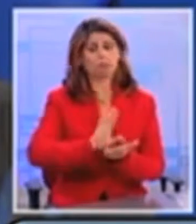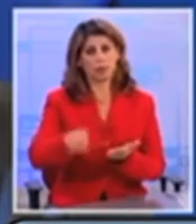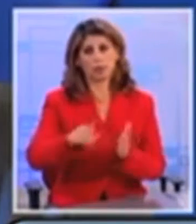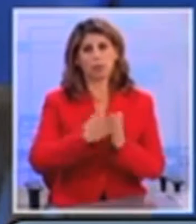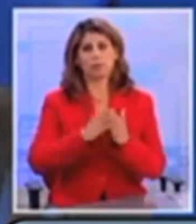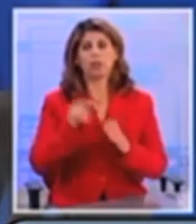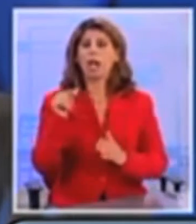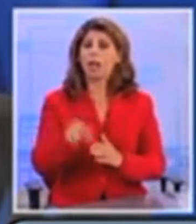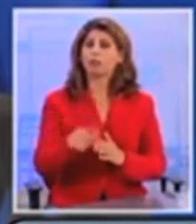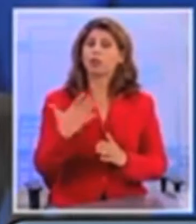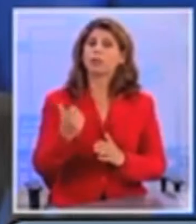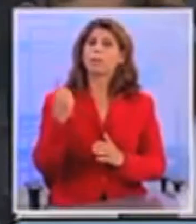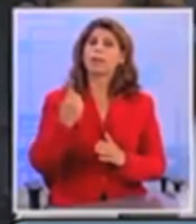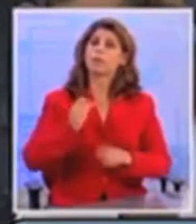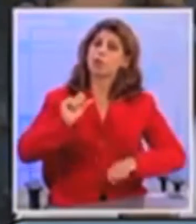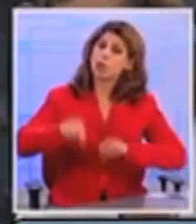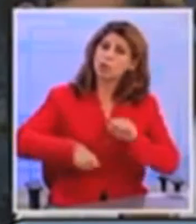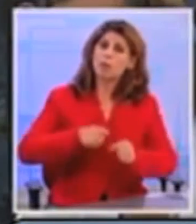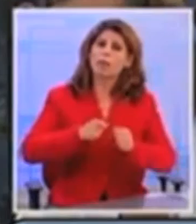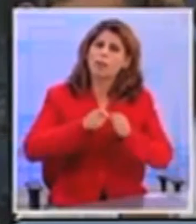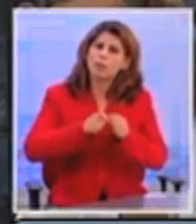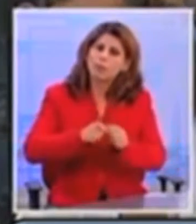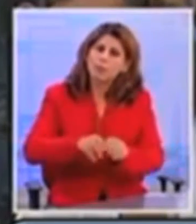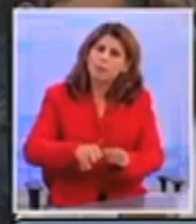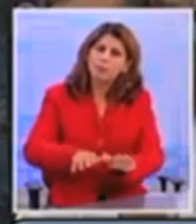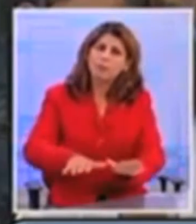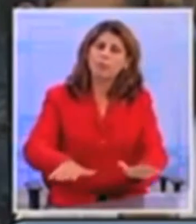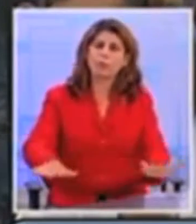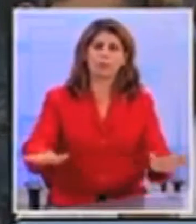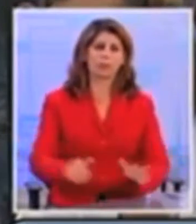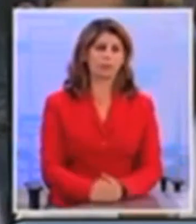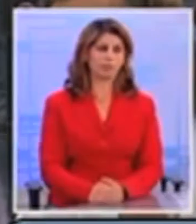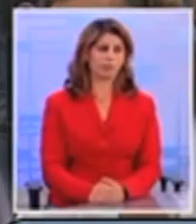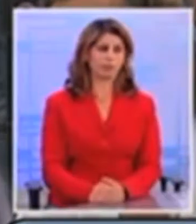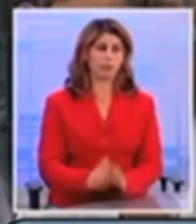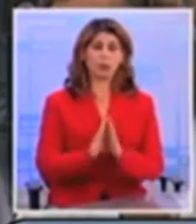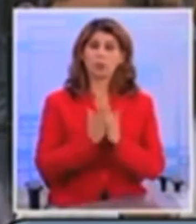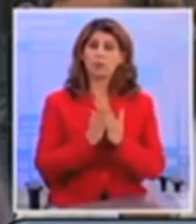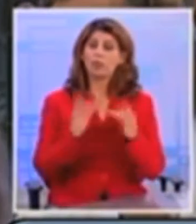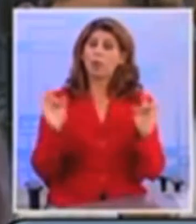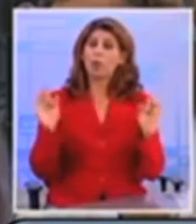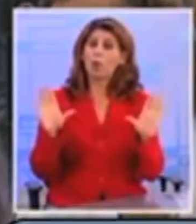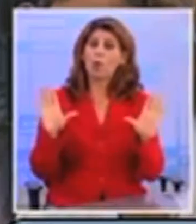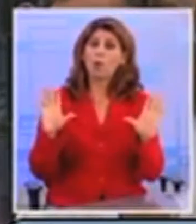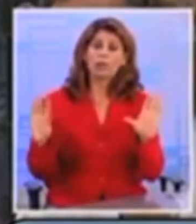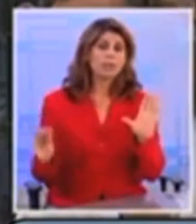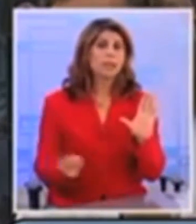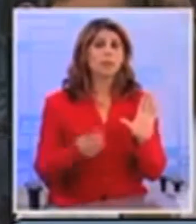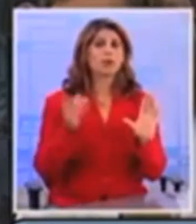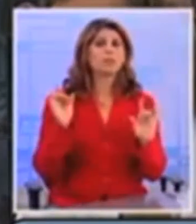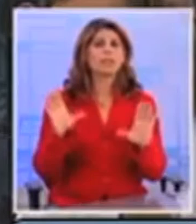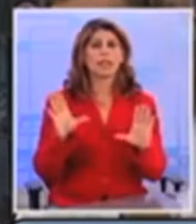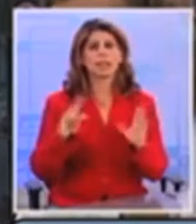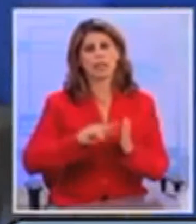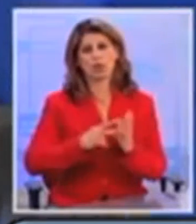ça procure de rémunération à quiconque du côté de la Commission qui a produit ce